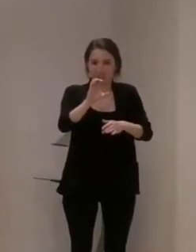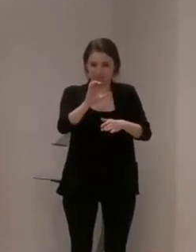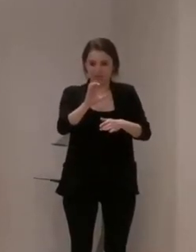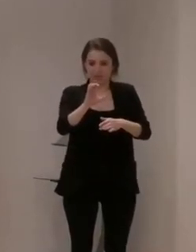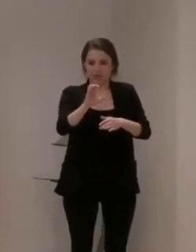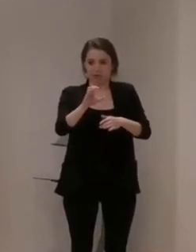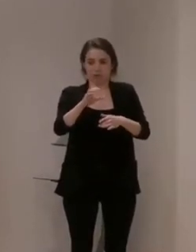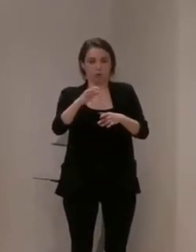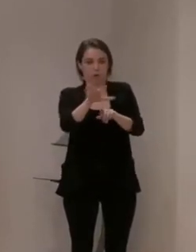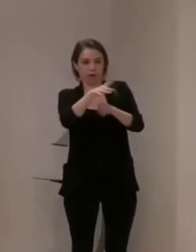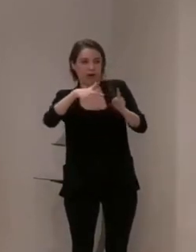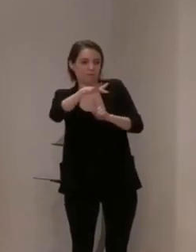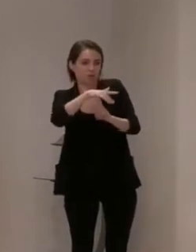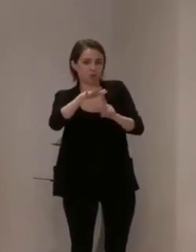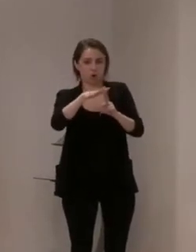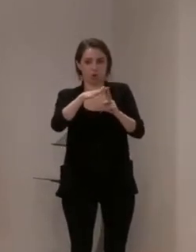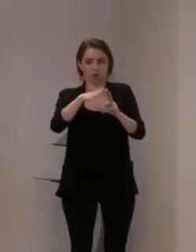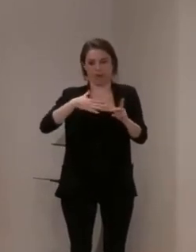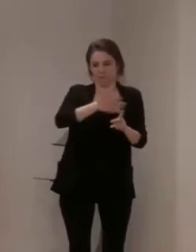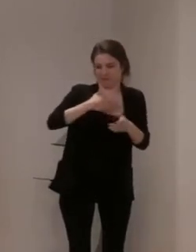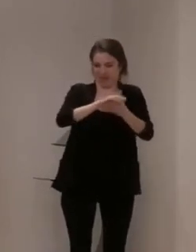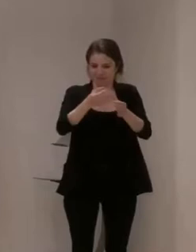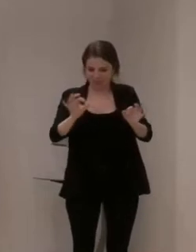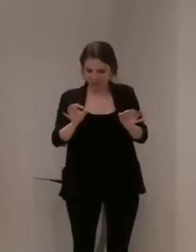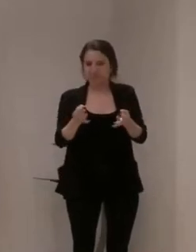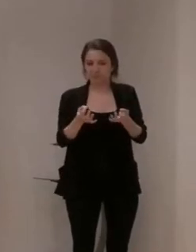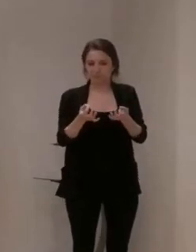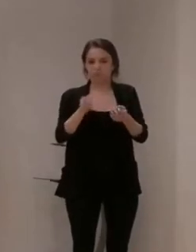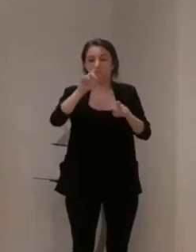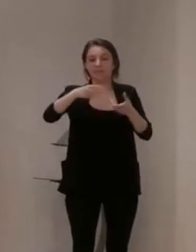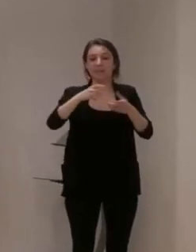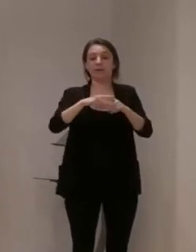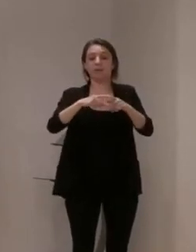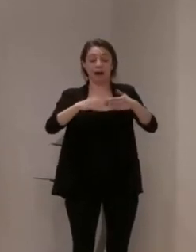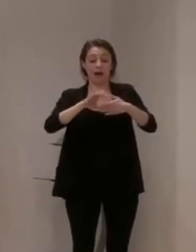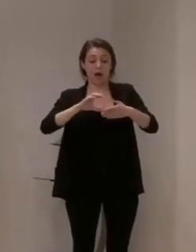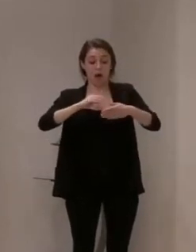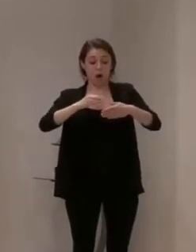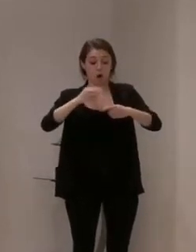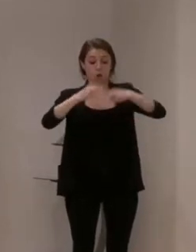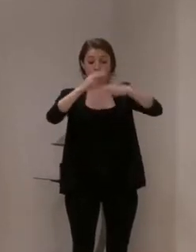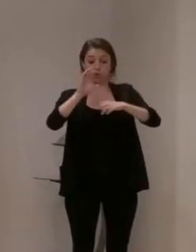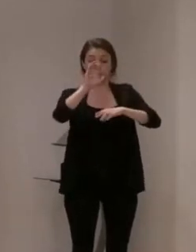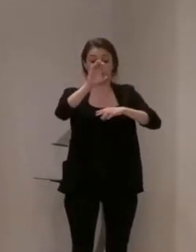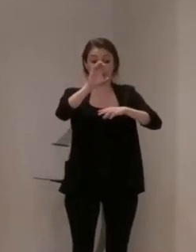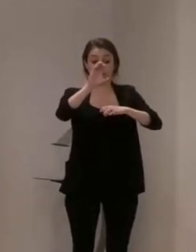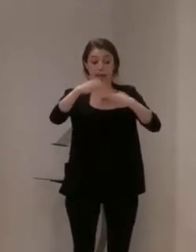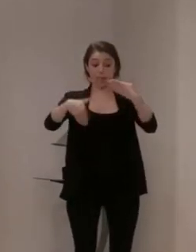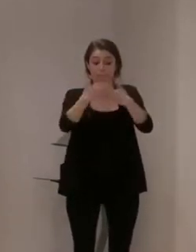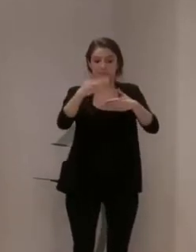allò lateral, perifèric, sinó que una bona part de la construcció del país passa precisament